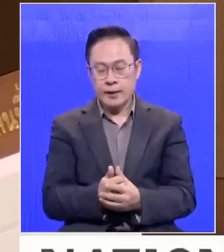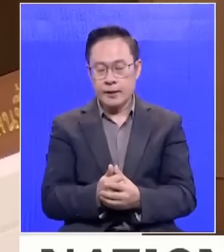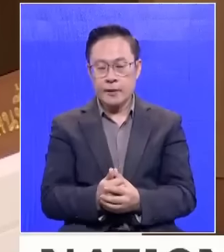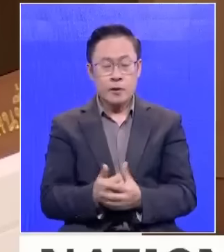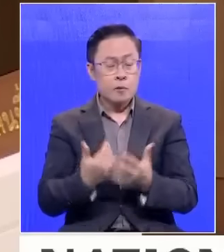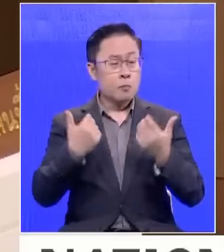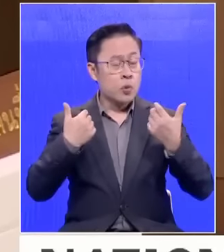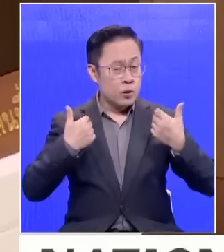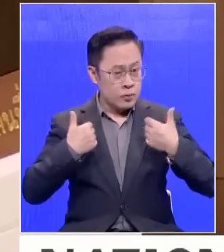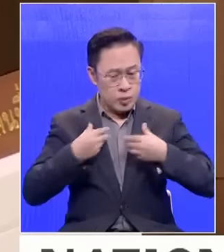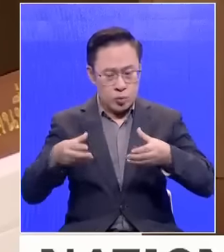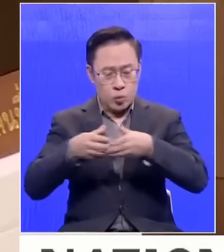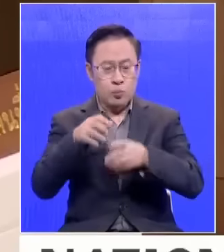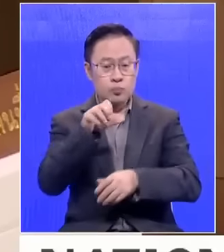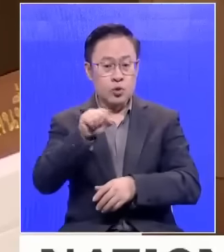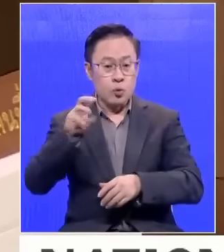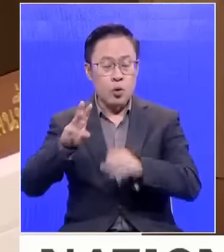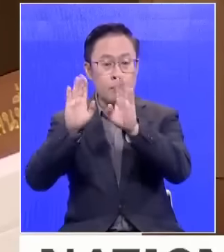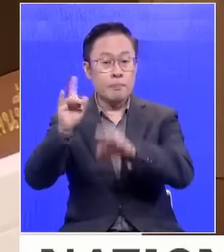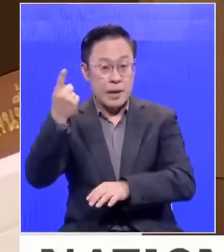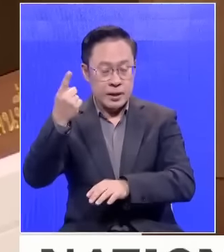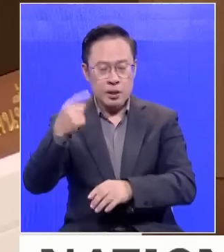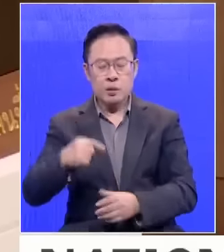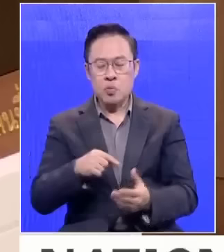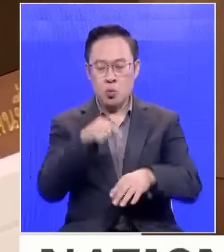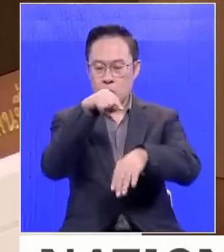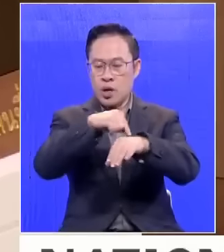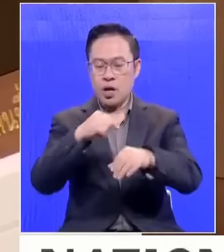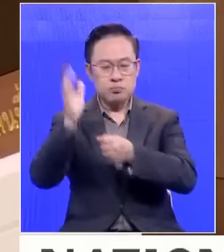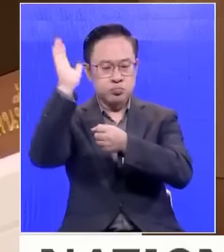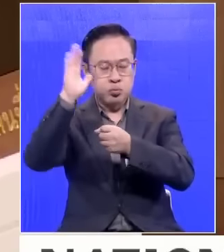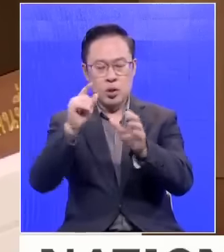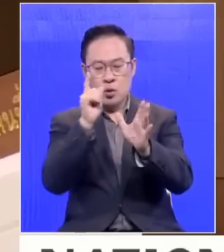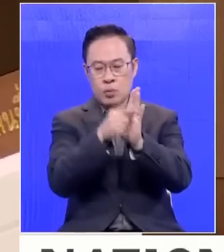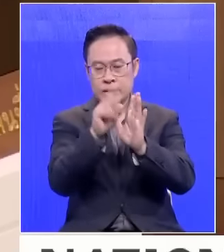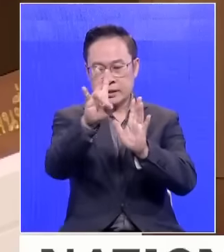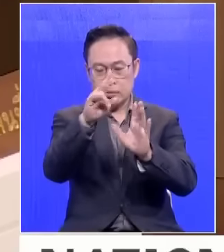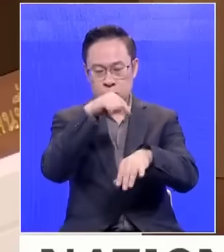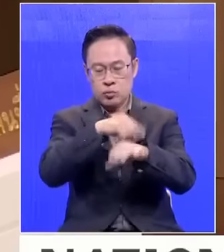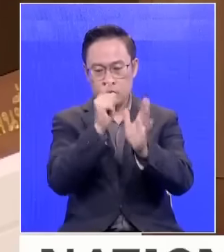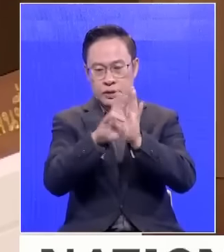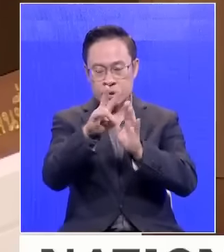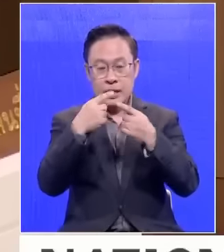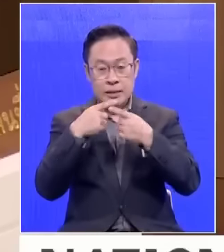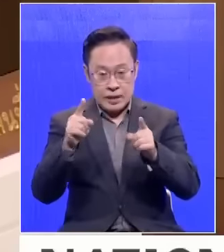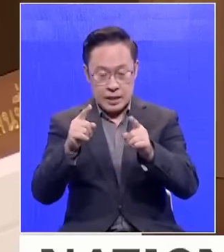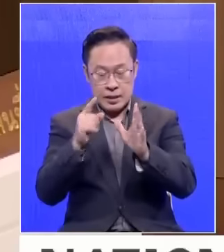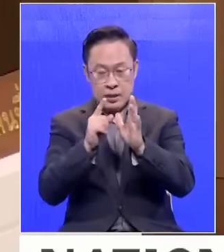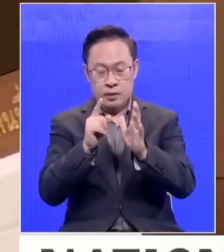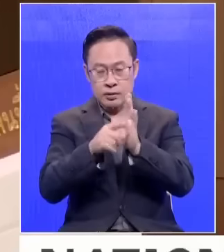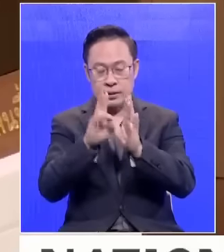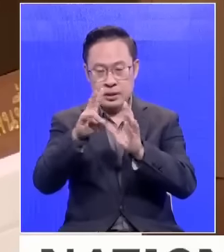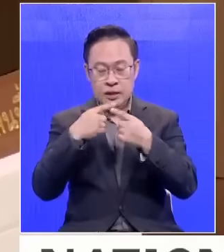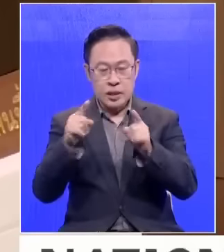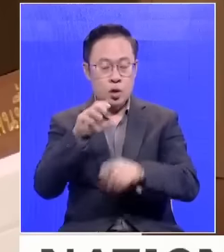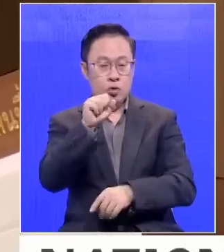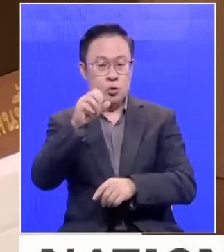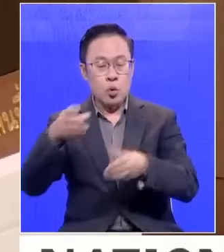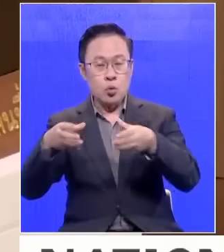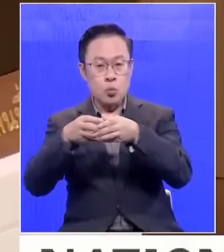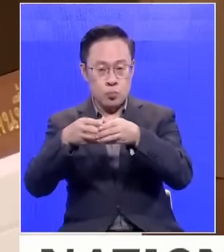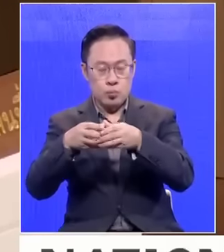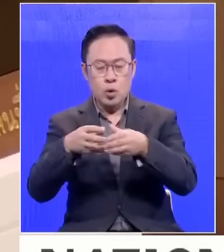ณีฉายกลุ่มสวพันธุ์ใหม่ได้เสนอให้แสดงวิสัยทัศน์7นาทีแต่ว่าพลตำรวจโทบุญจันทร์นวลสายครับสวกลุ่ม2ส